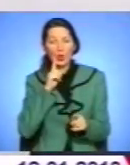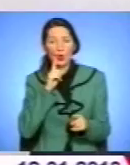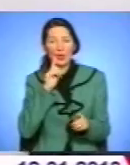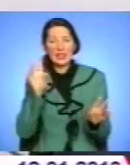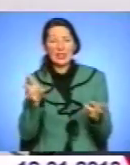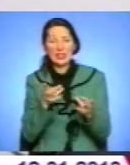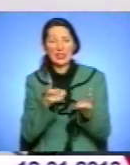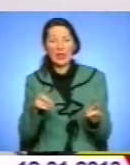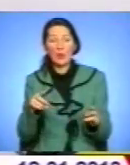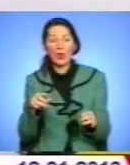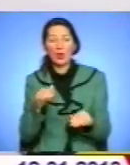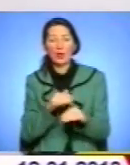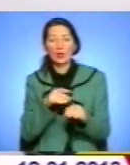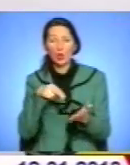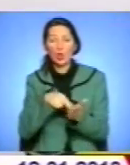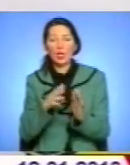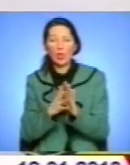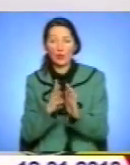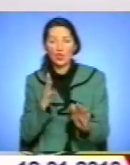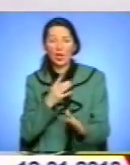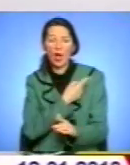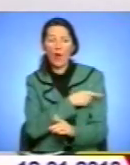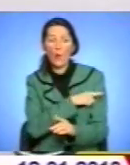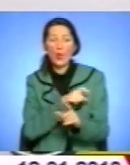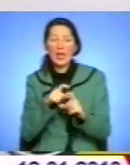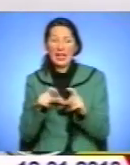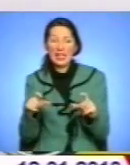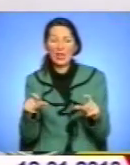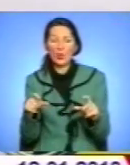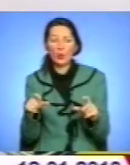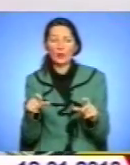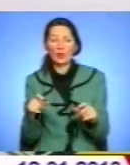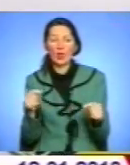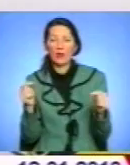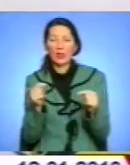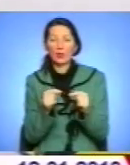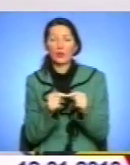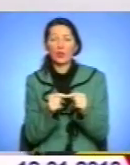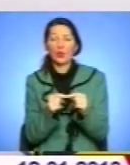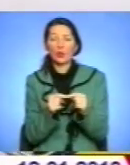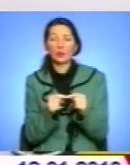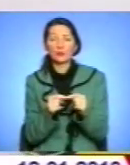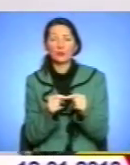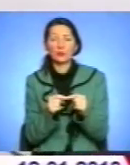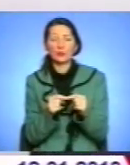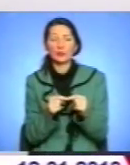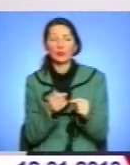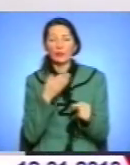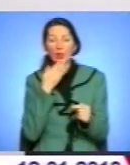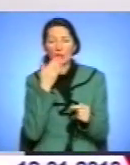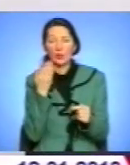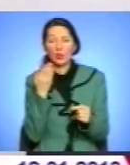треба буквально стояти в чергах в поліклініку, відповідно, і розпитуватися,